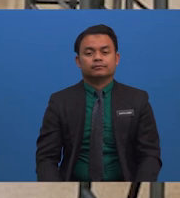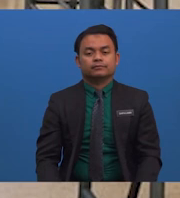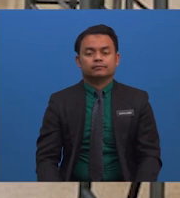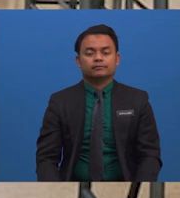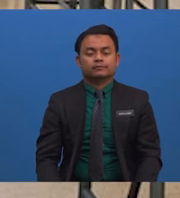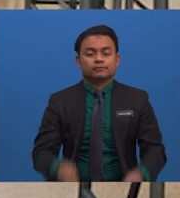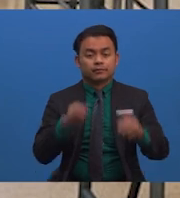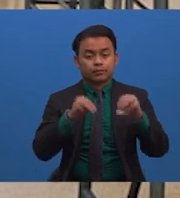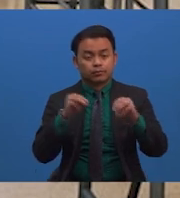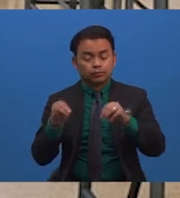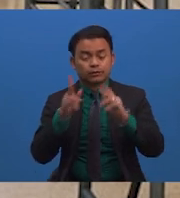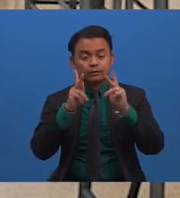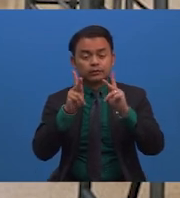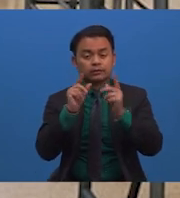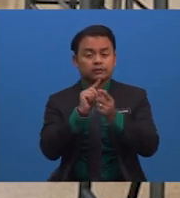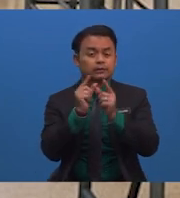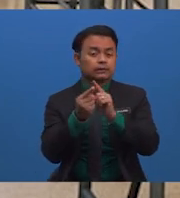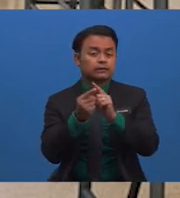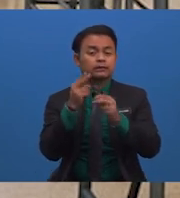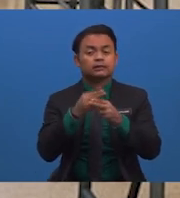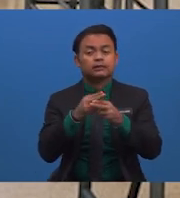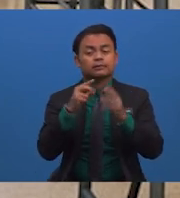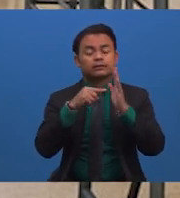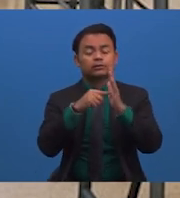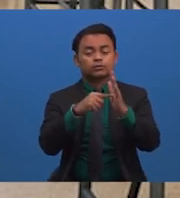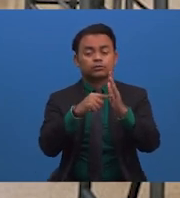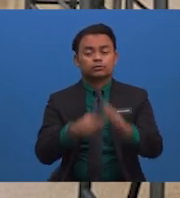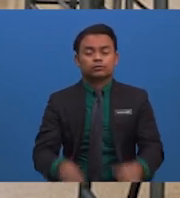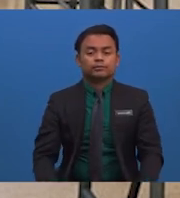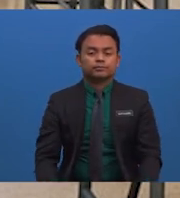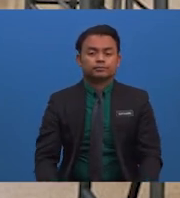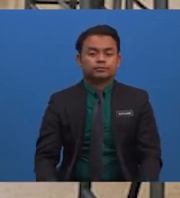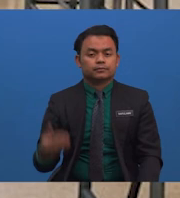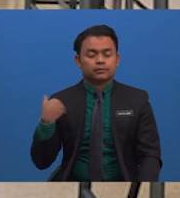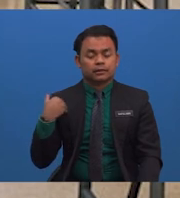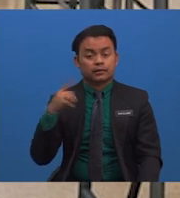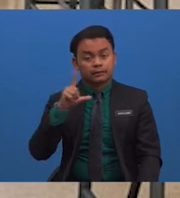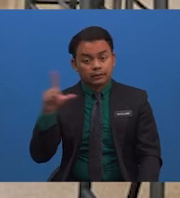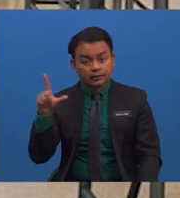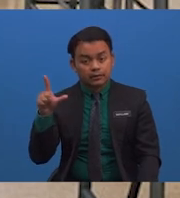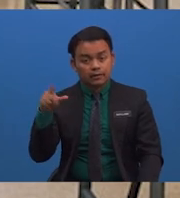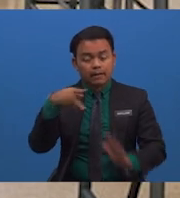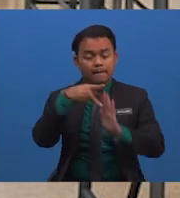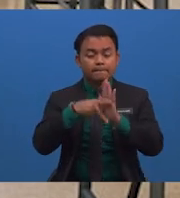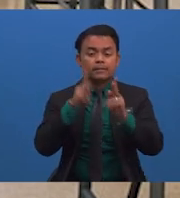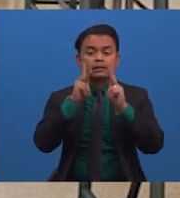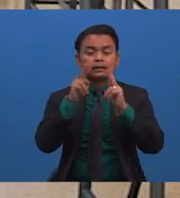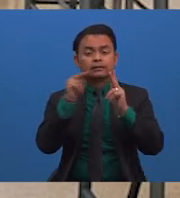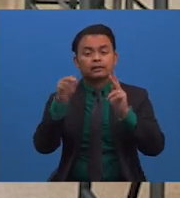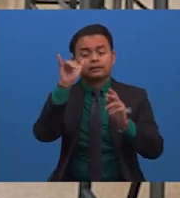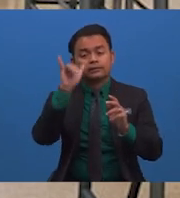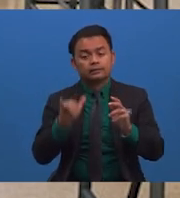Murid-murid, kata ganti nama tunjuk merupakan perkataan yang menjadi pengganti